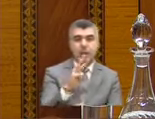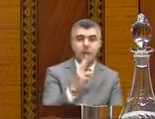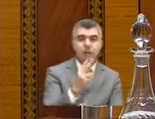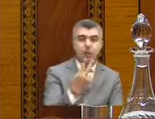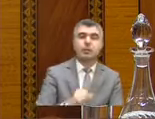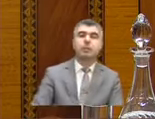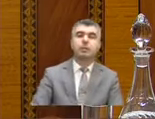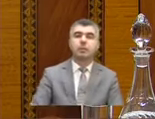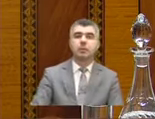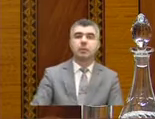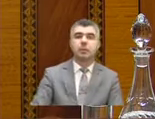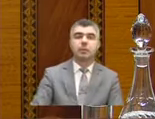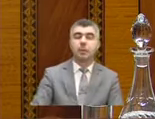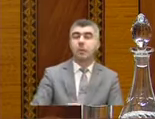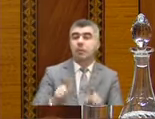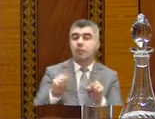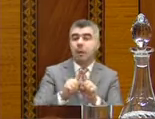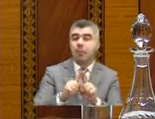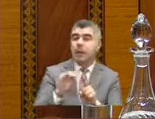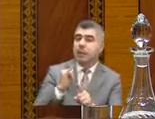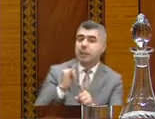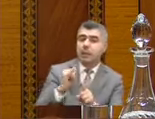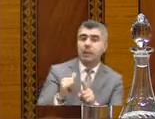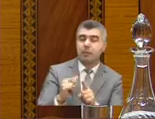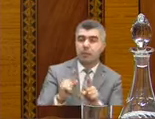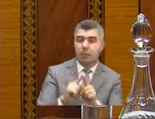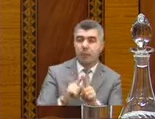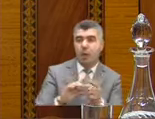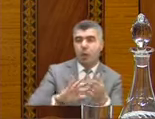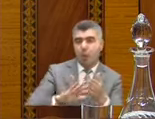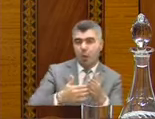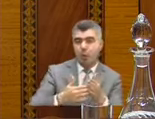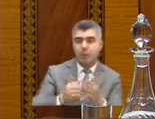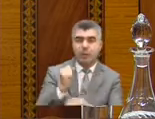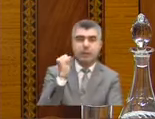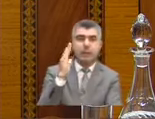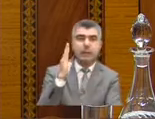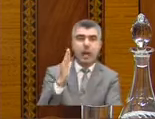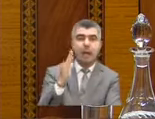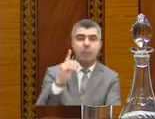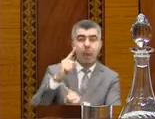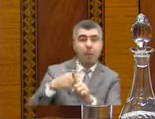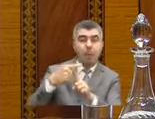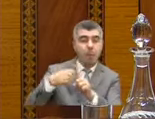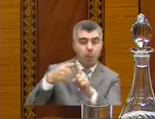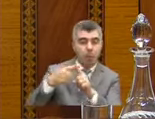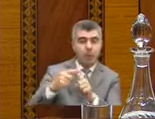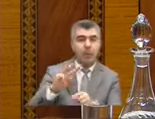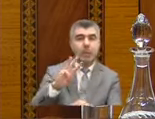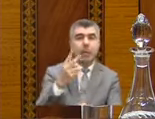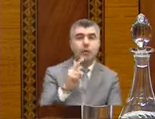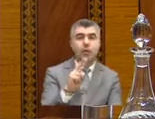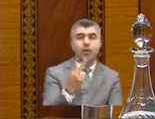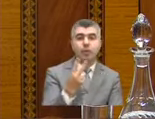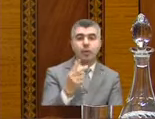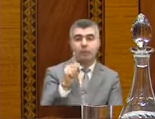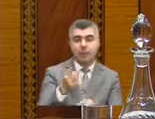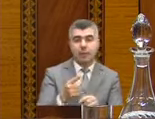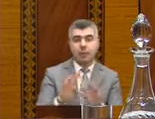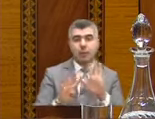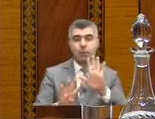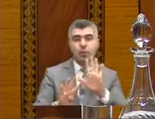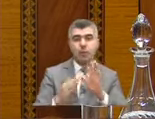وذلك على الخصوص بفضل تواصل تحسن الموارد الضريبية التي ارتفعت ب 23.9 مليار